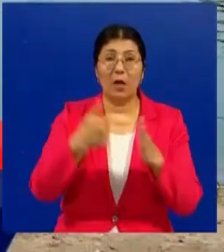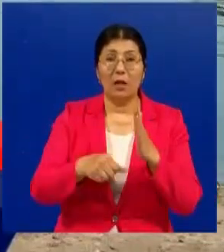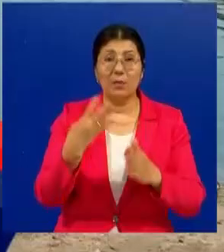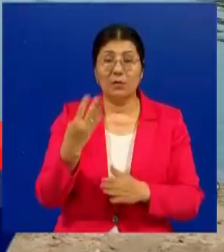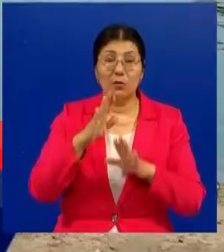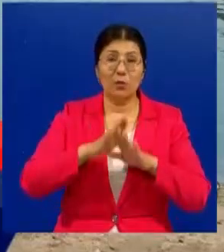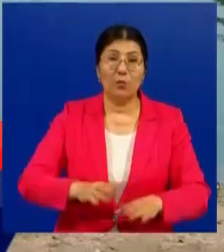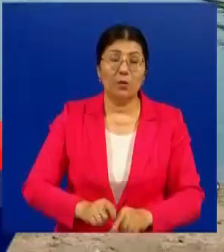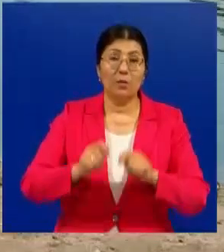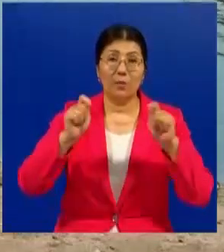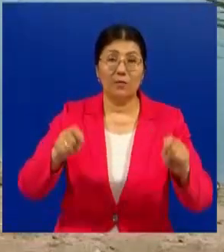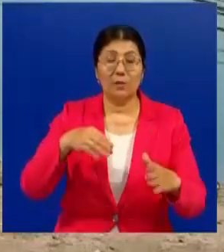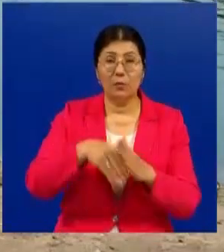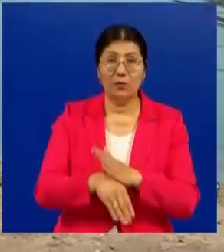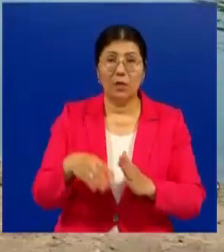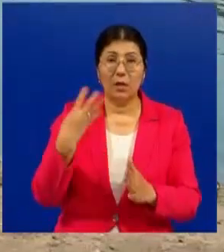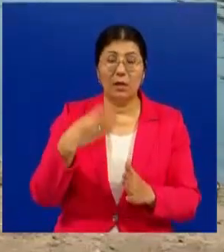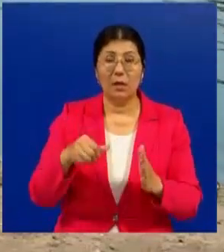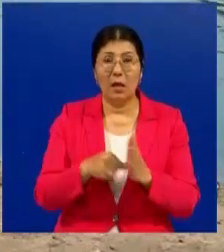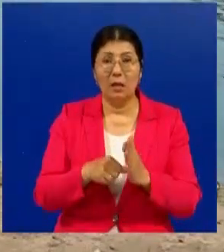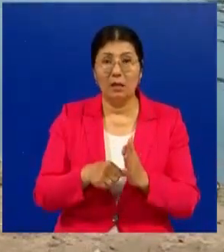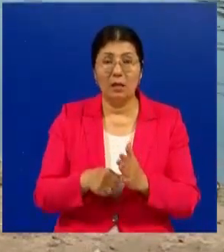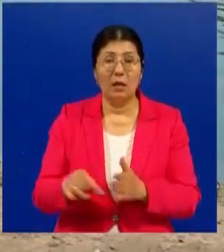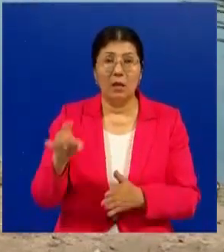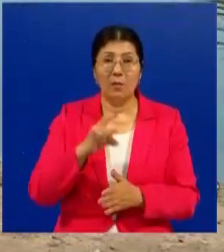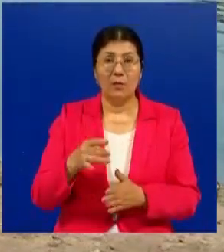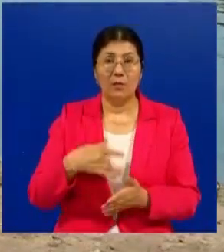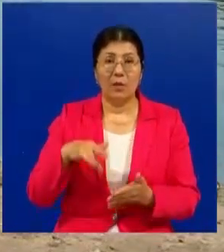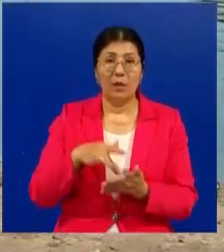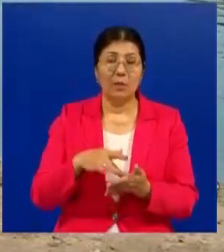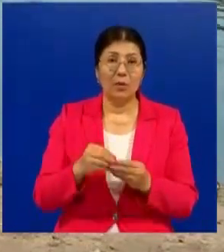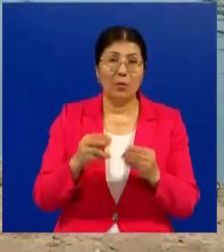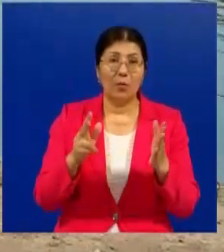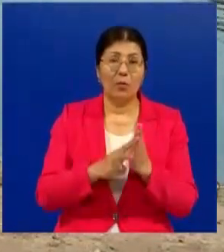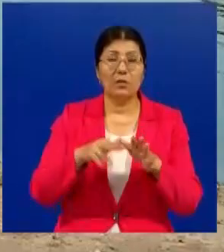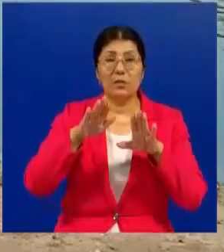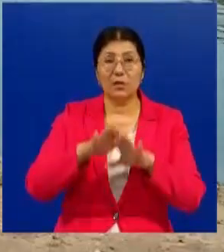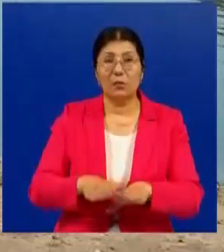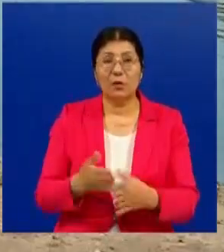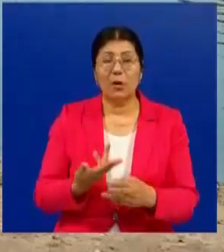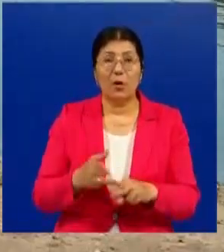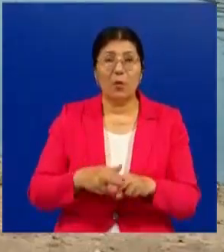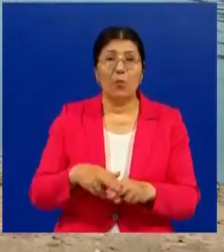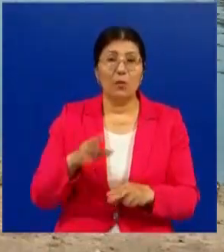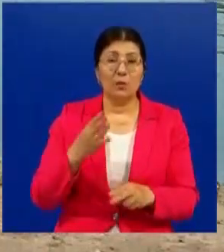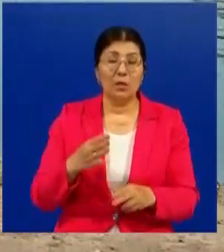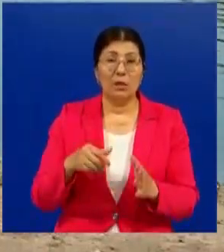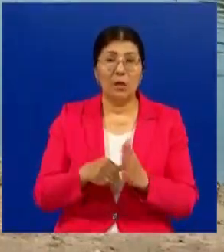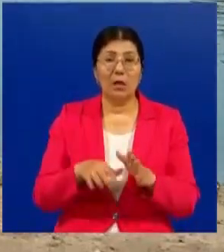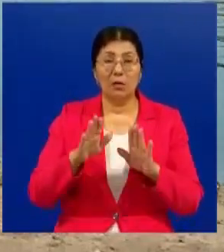орын бойынша қазір 46 орынды аудандар бойынша 46 орын, қала бойынша 18 орын. Сол 46 орын су түбі